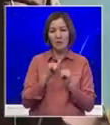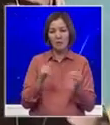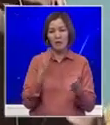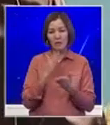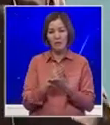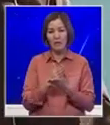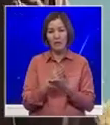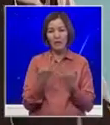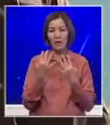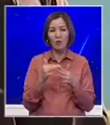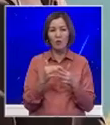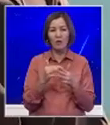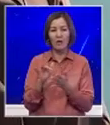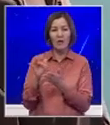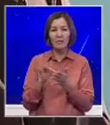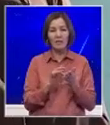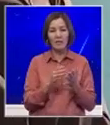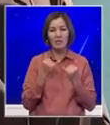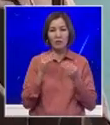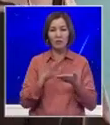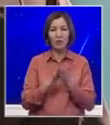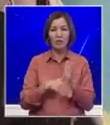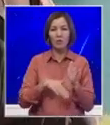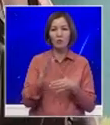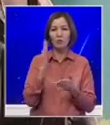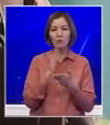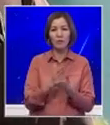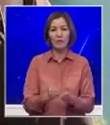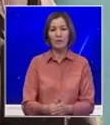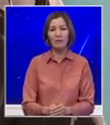дамығаны көрініп тұр. Ауылда саяхатшылар үшін барлық жағдай қарастырылған.